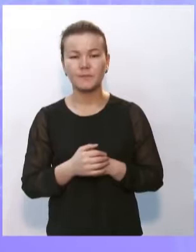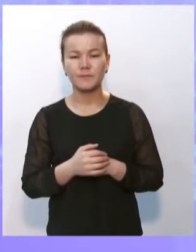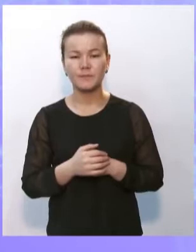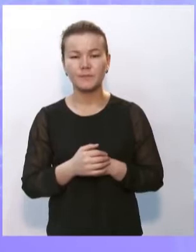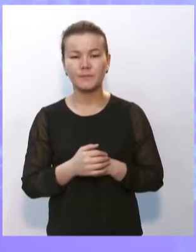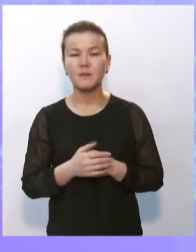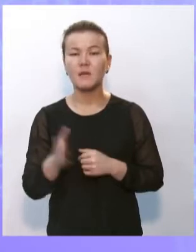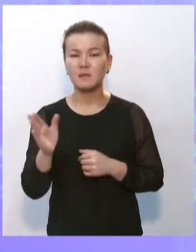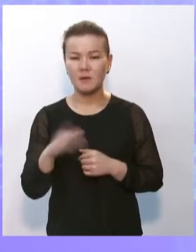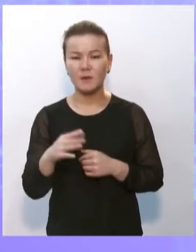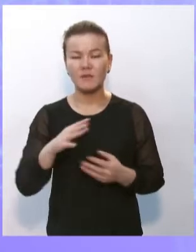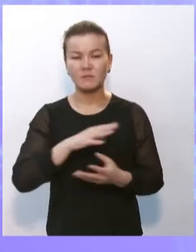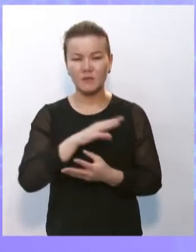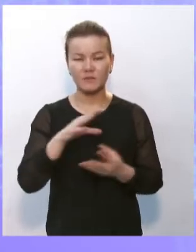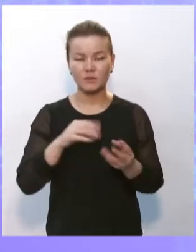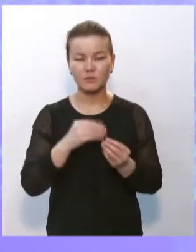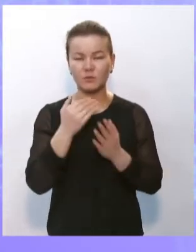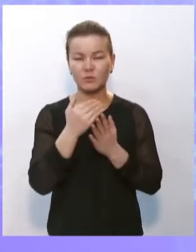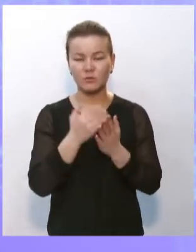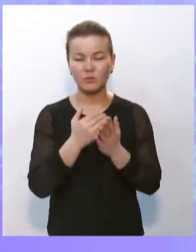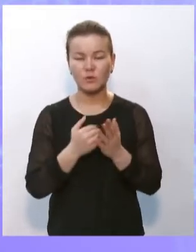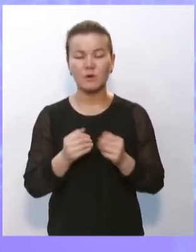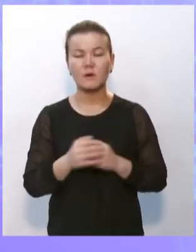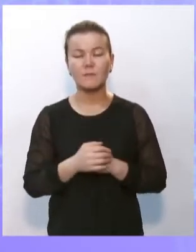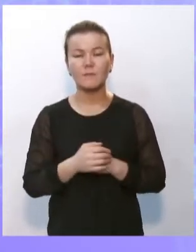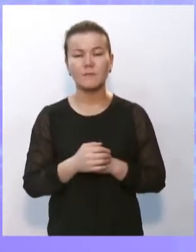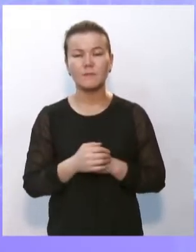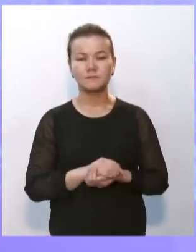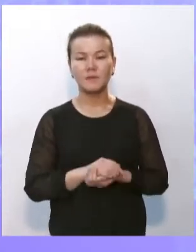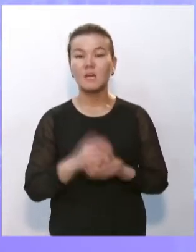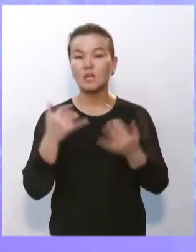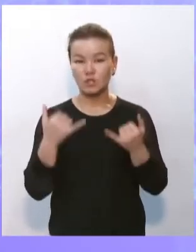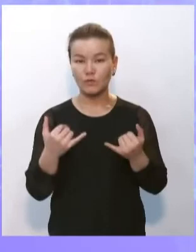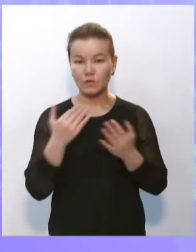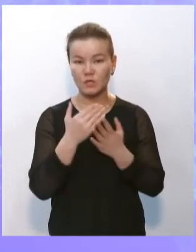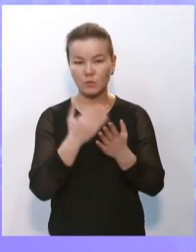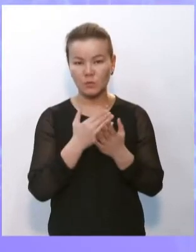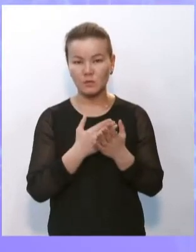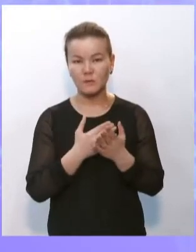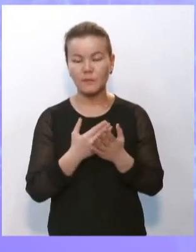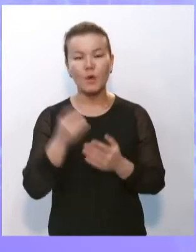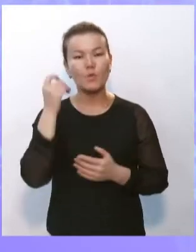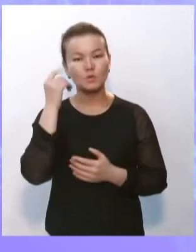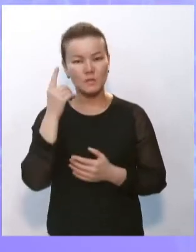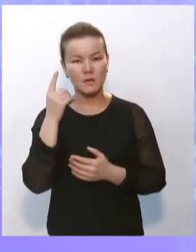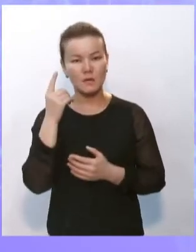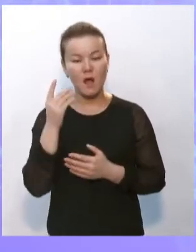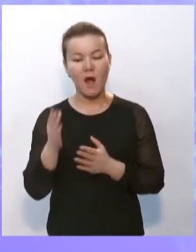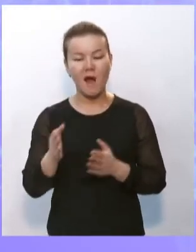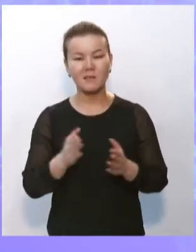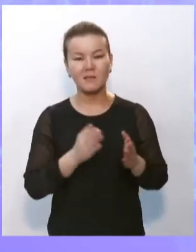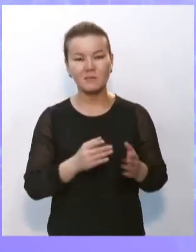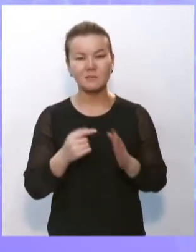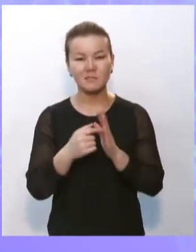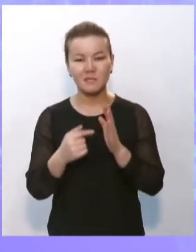давайте подведем итог нашего урока сегодня на уроке узнали алгоритм